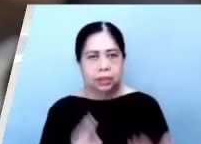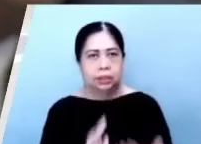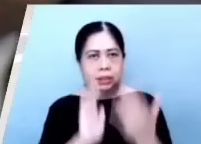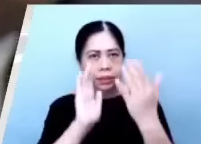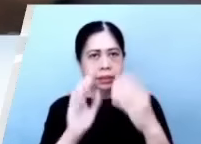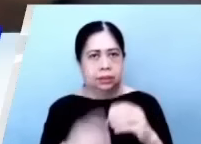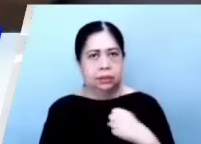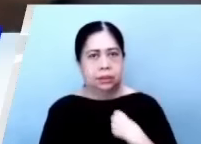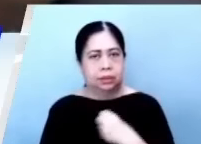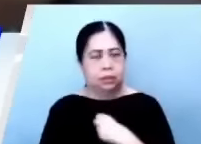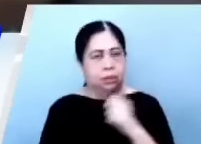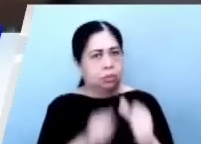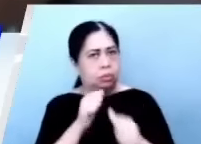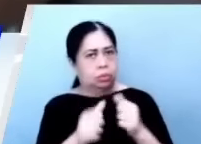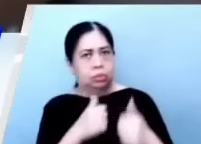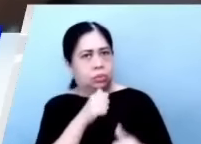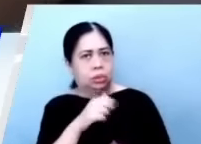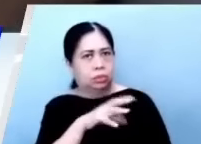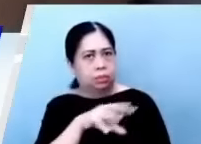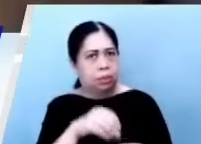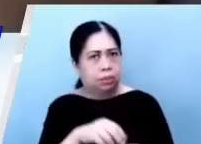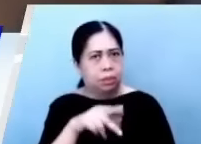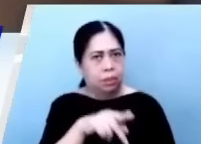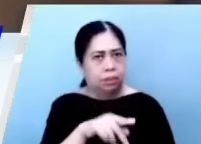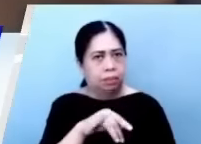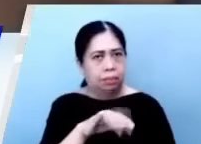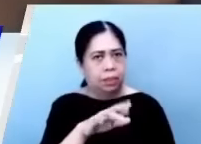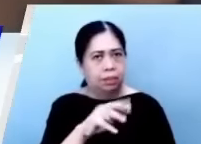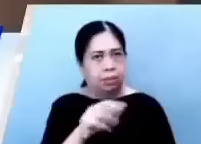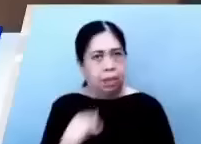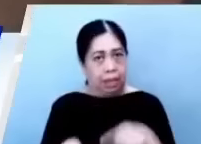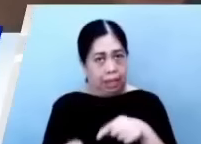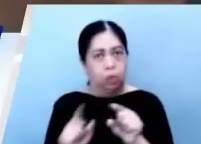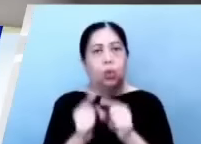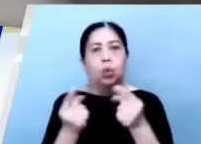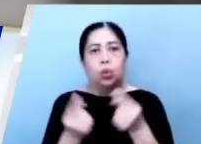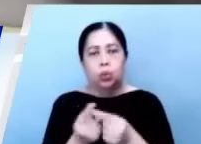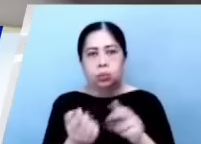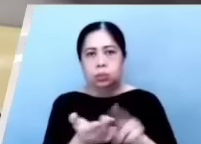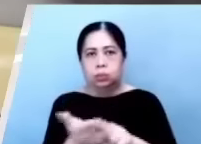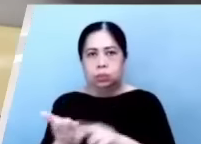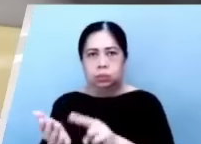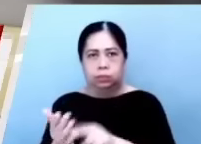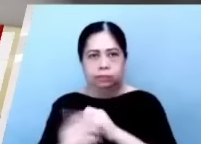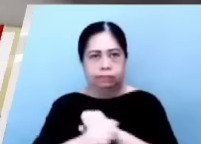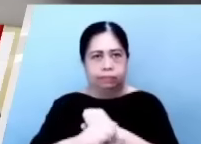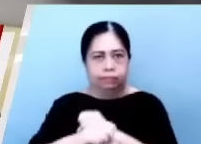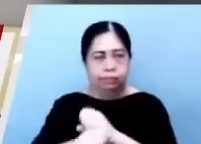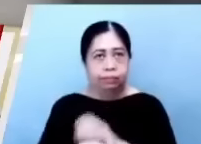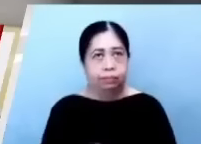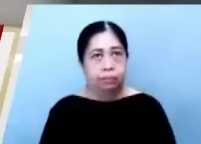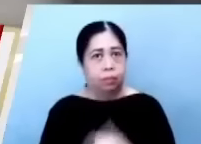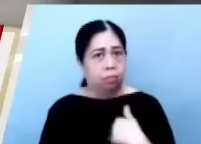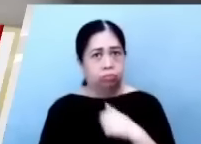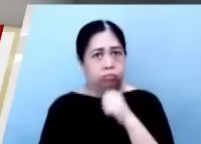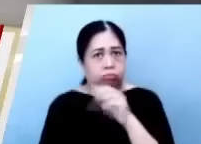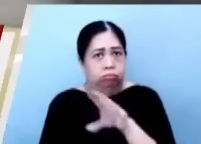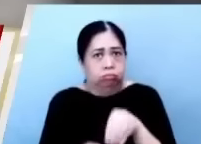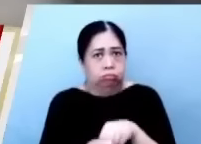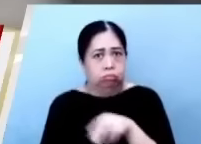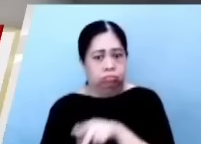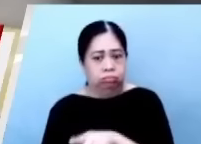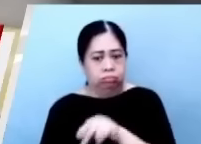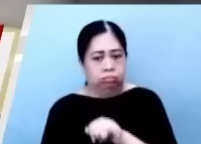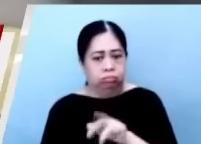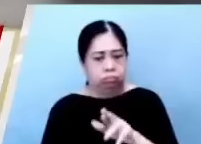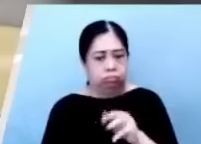Itinanggi niyang miyembro siya ng pirma ang grupong nasa likod ng signature campaign. I'm really not part of pirma, not organizationally